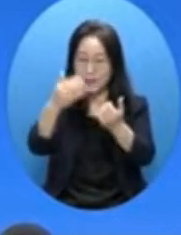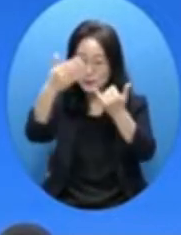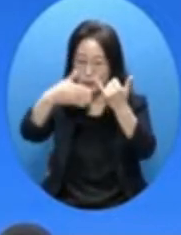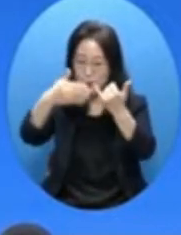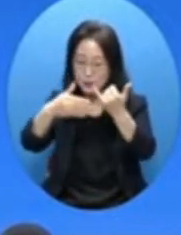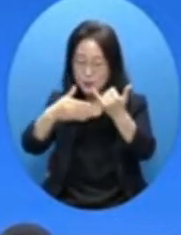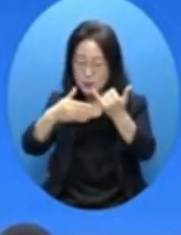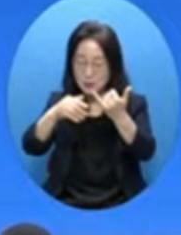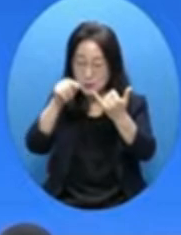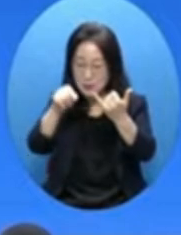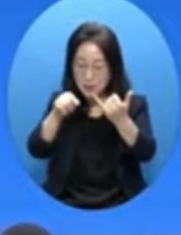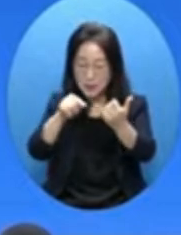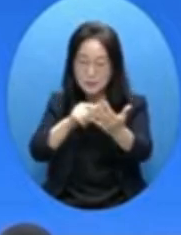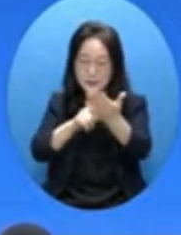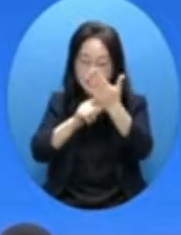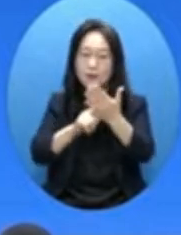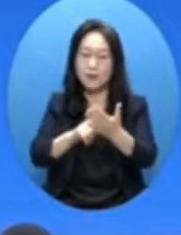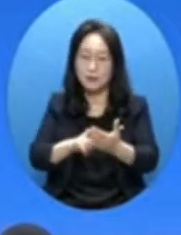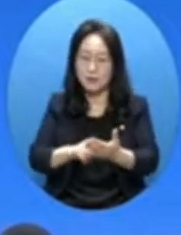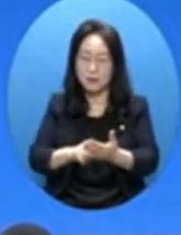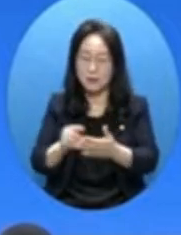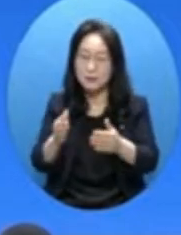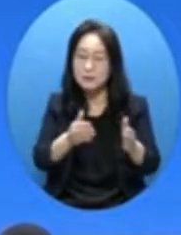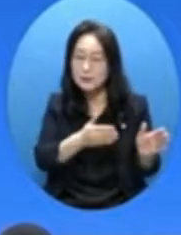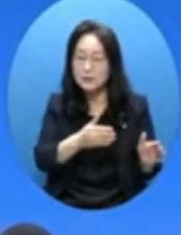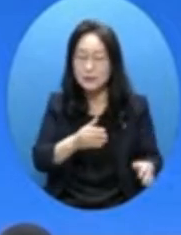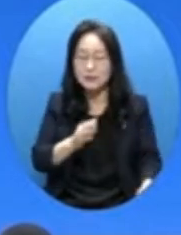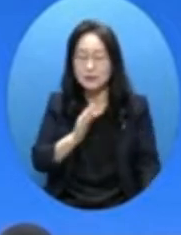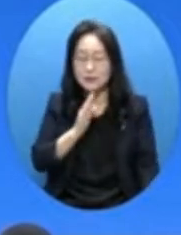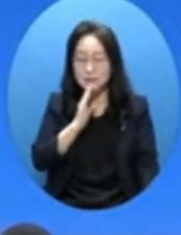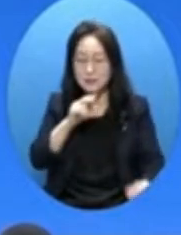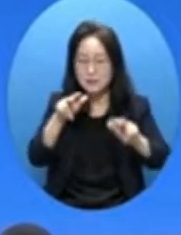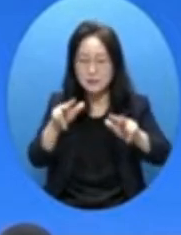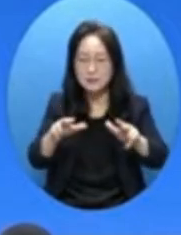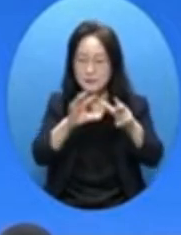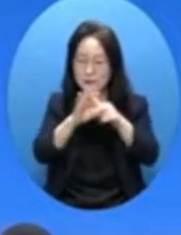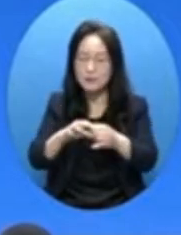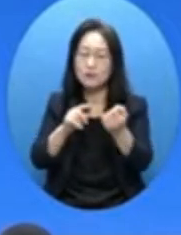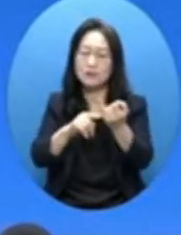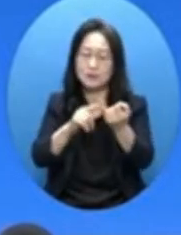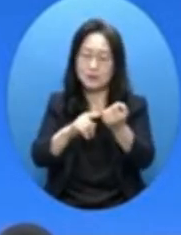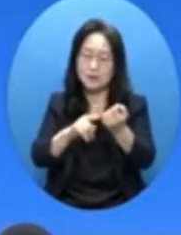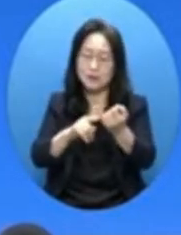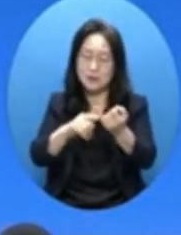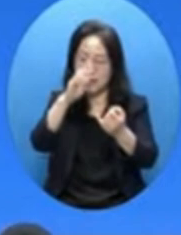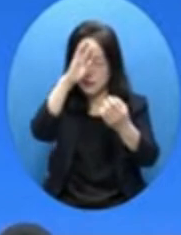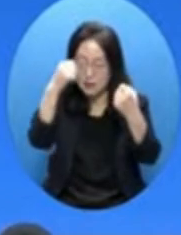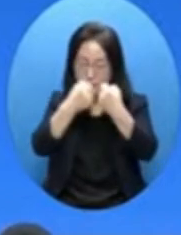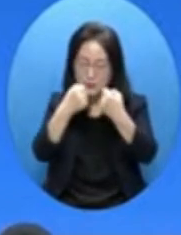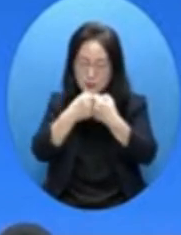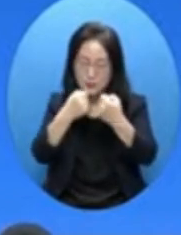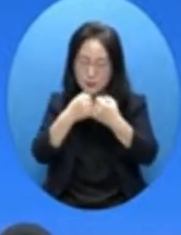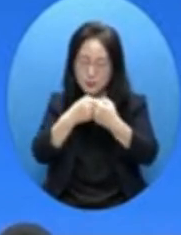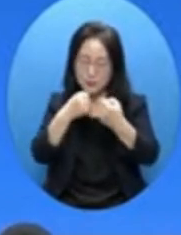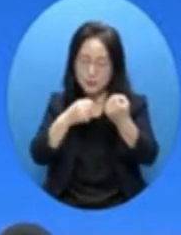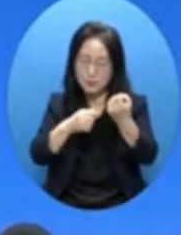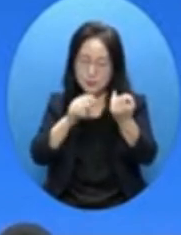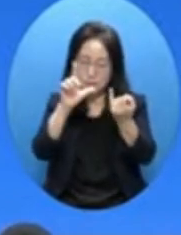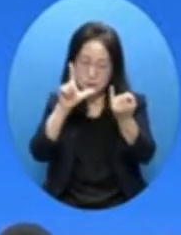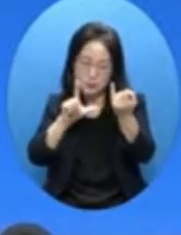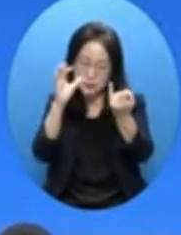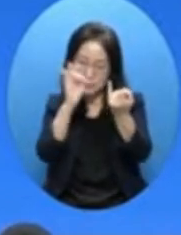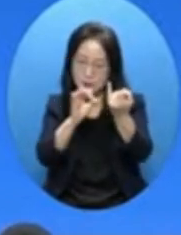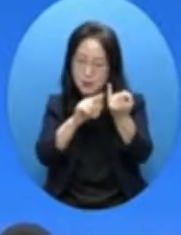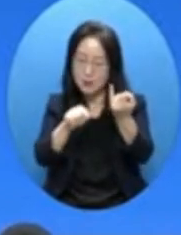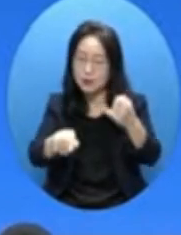볼 수가 있습니다. 정말 지금도 병과 싸우면서 가서 선교사를 하고 있는 귀한 선교사님의 모습을 볼 때 우리 건강한